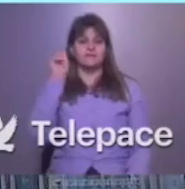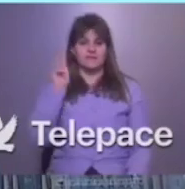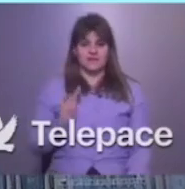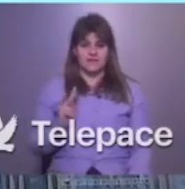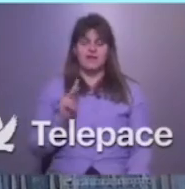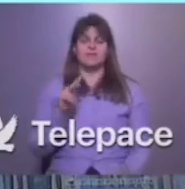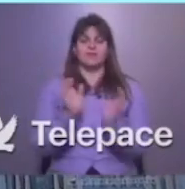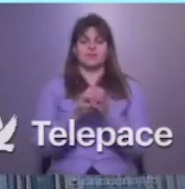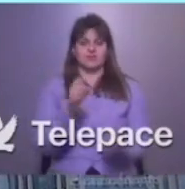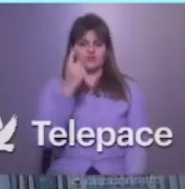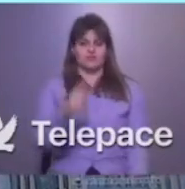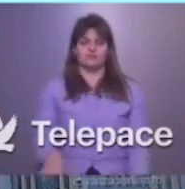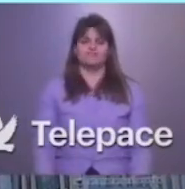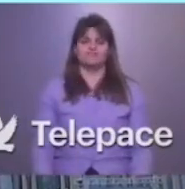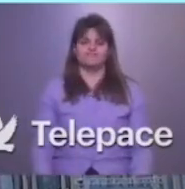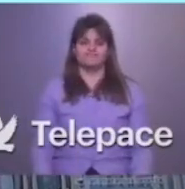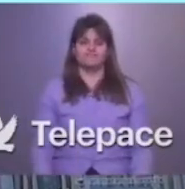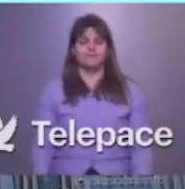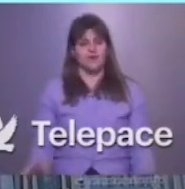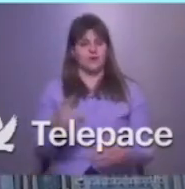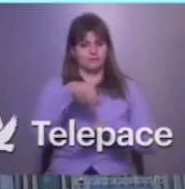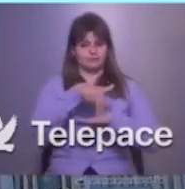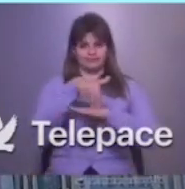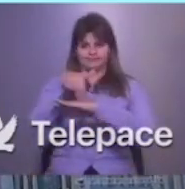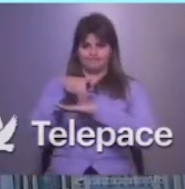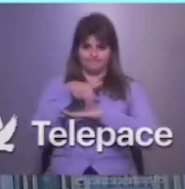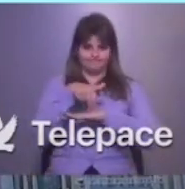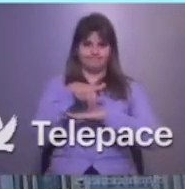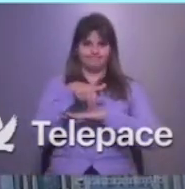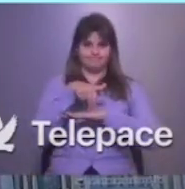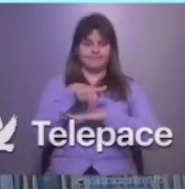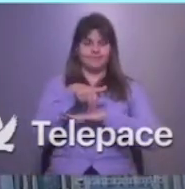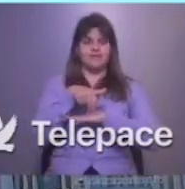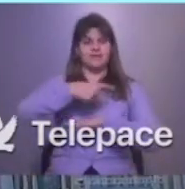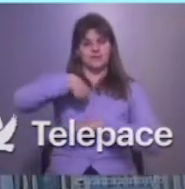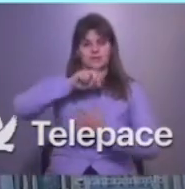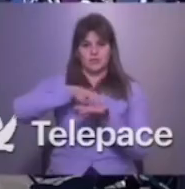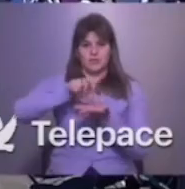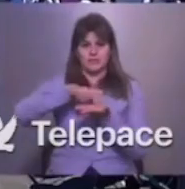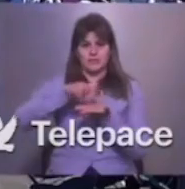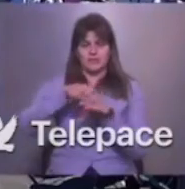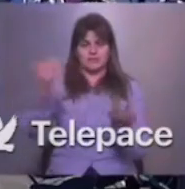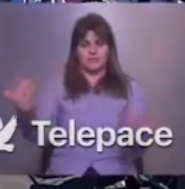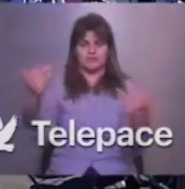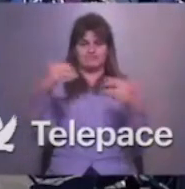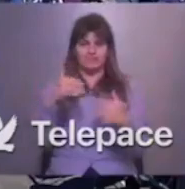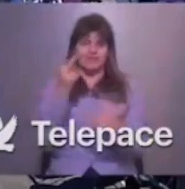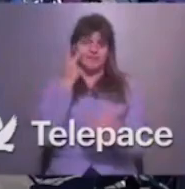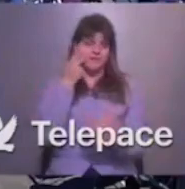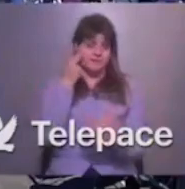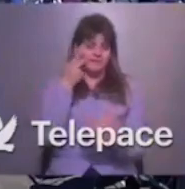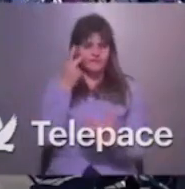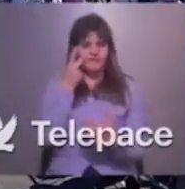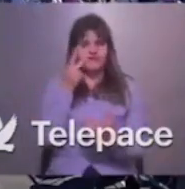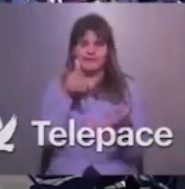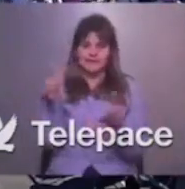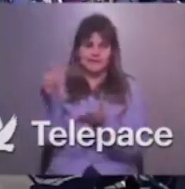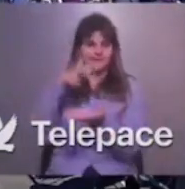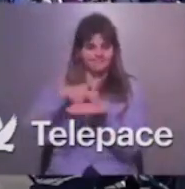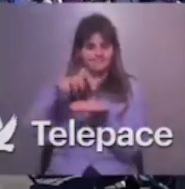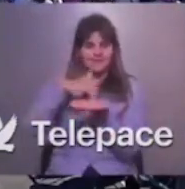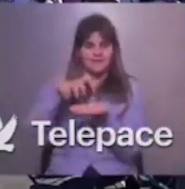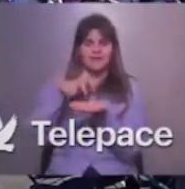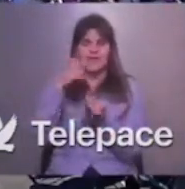Apostoli. Ricordiamo che ieri sera la veglia aveva come tema